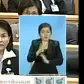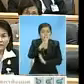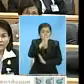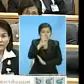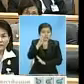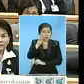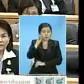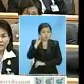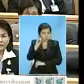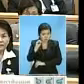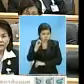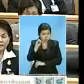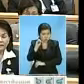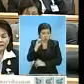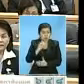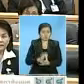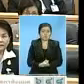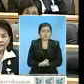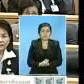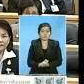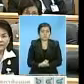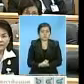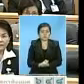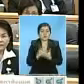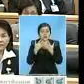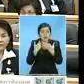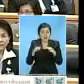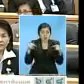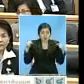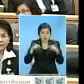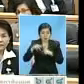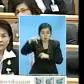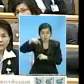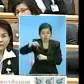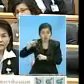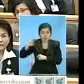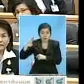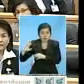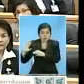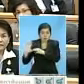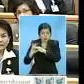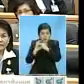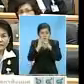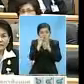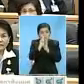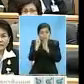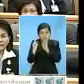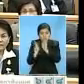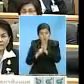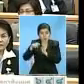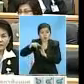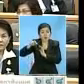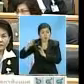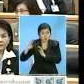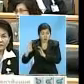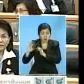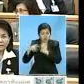460 460นะครับแล้วก็มีพระบัญญัติลูกเข้ามาปรากฏว่ามีผู้ไม่ให้ความเห็นช